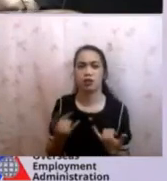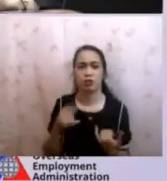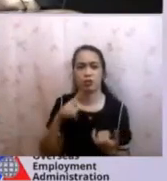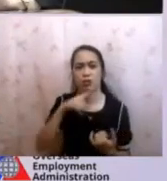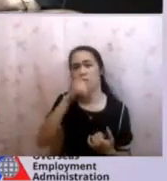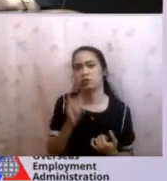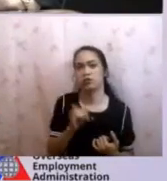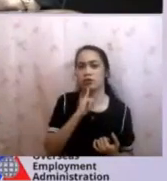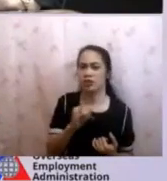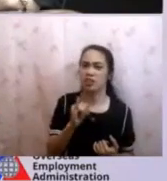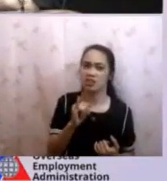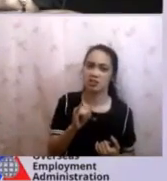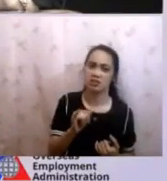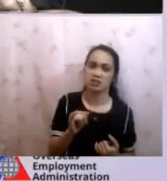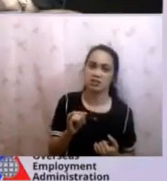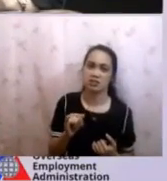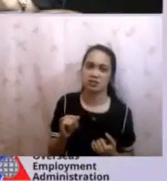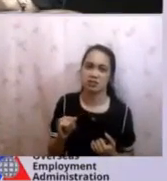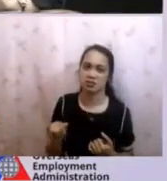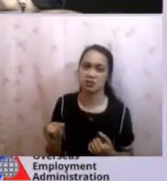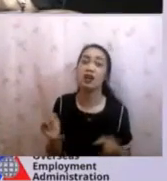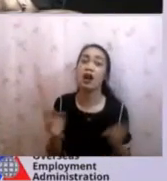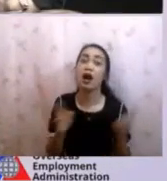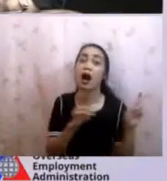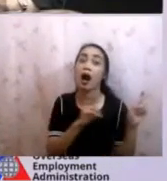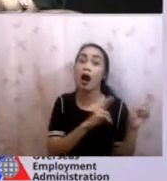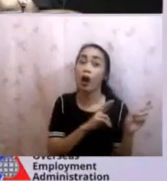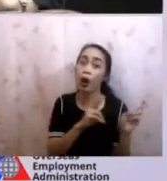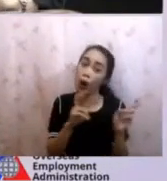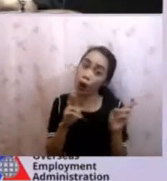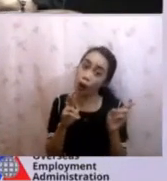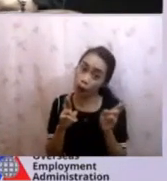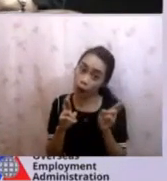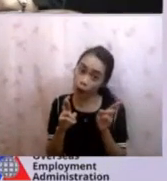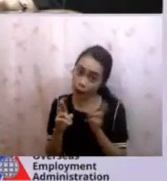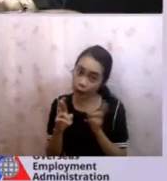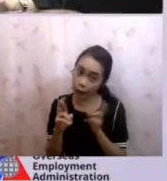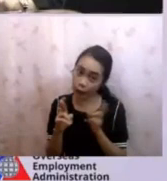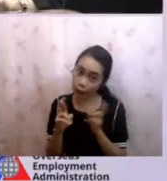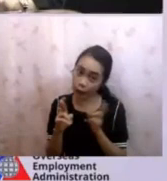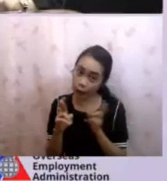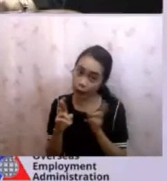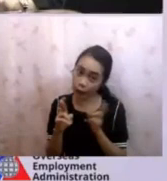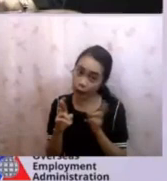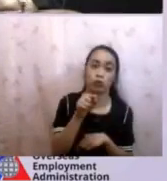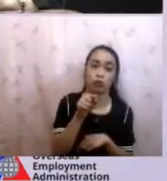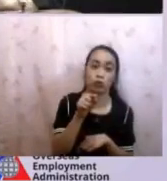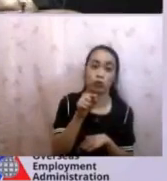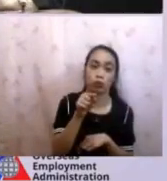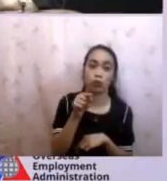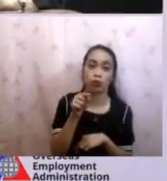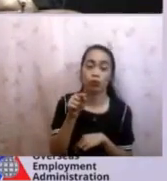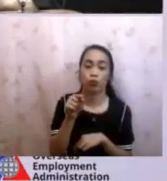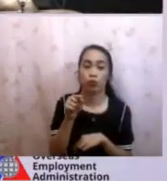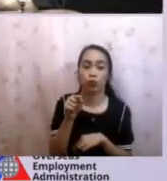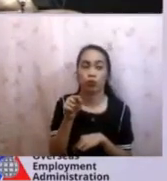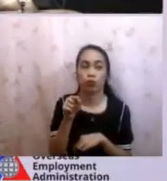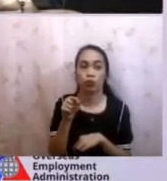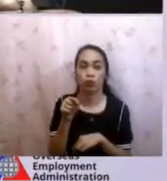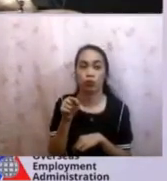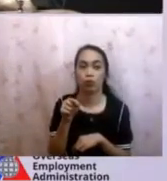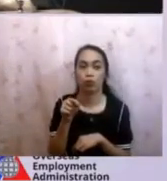mo, the question is, when all of this is okay na, the pandemic is okay